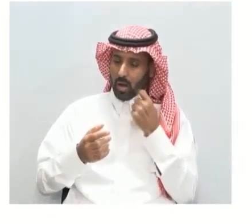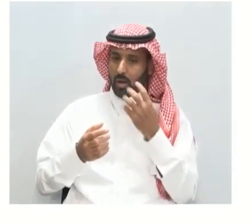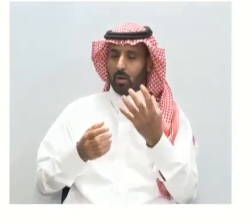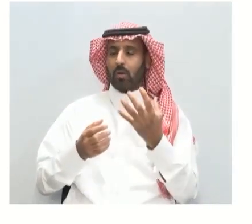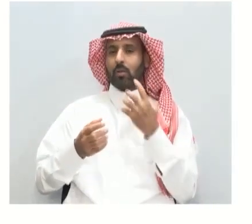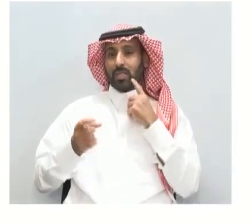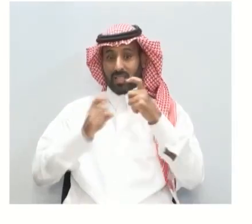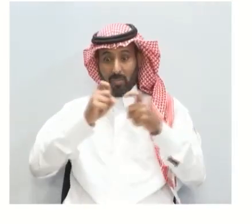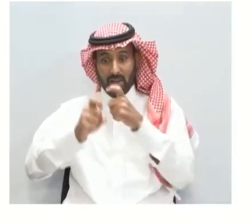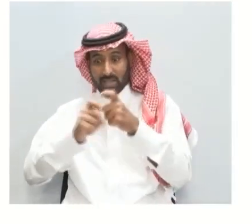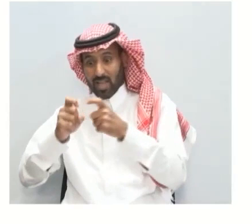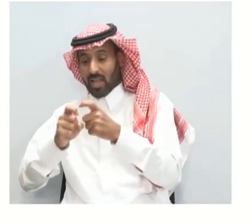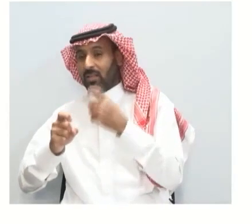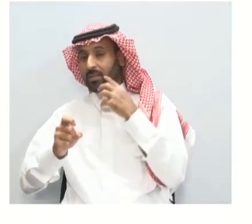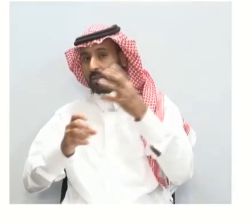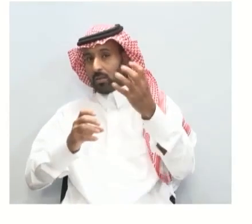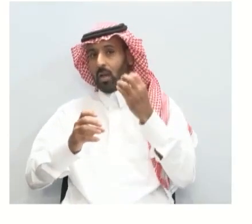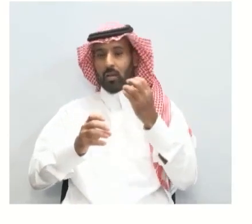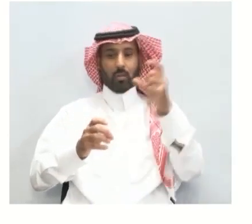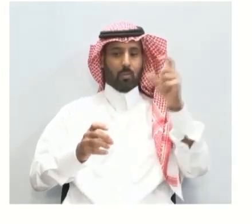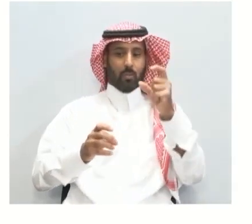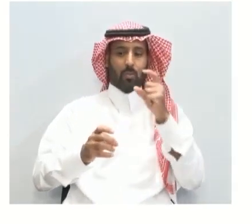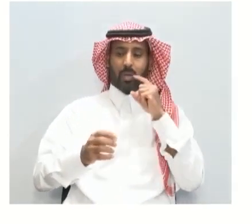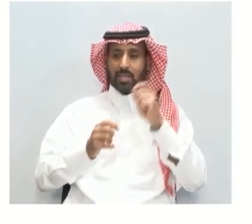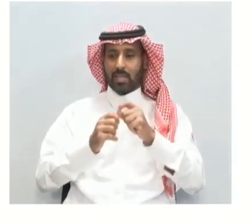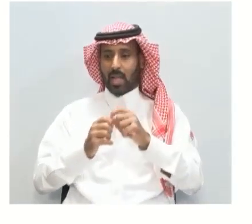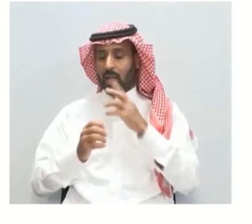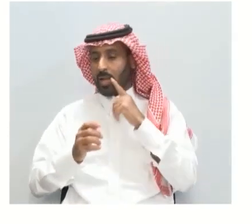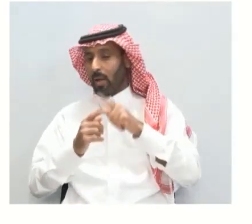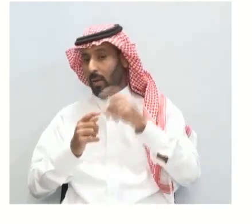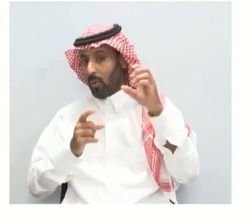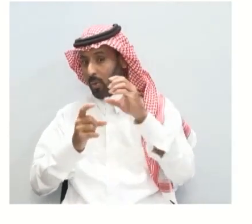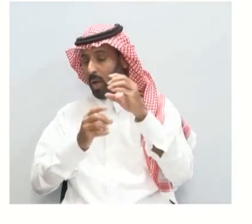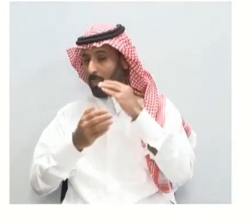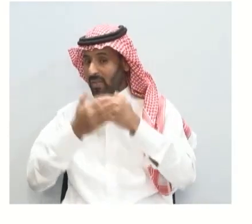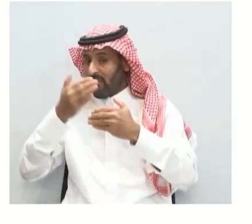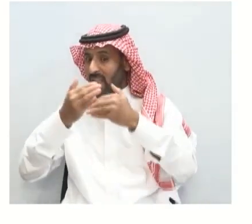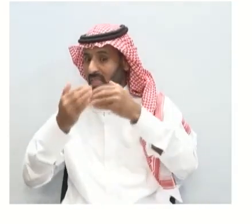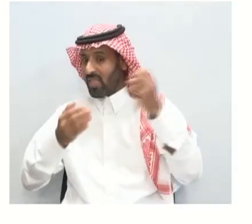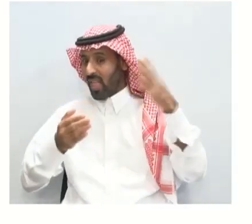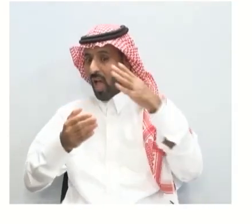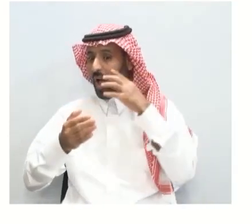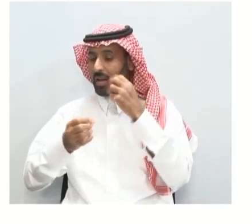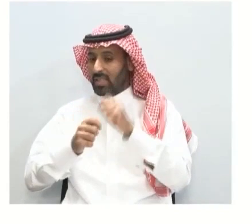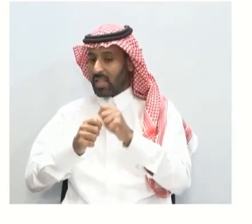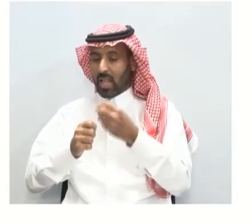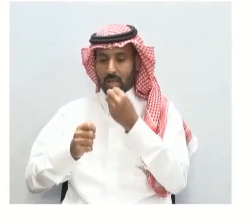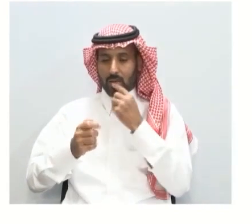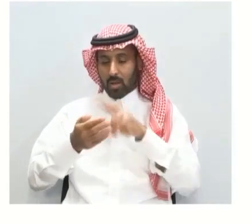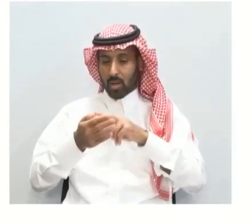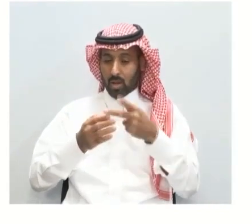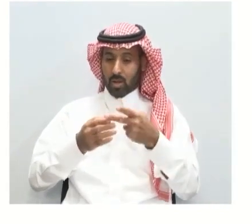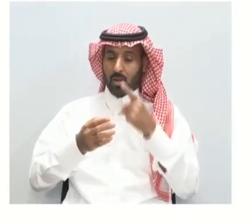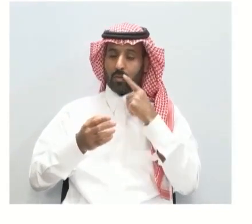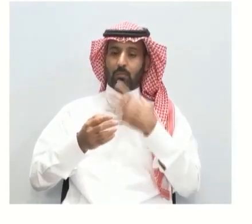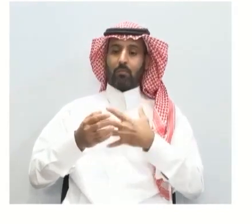الالكترونات من المركبات الكربونيه اذا تم انتاج المركبات الكربونيه في عمليه البناء الضوئي اتى الدور نخلص هذه